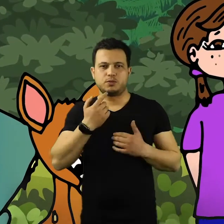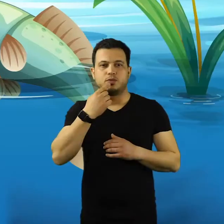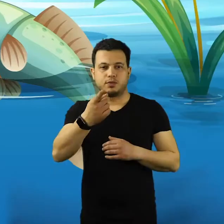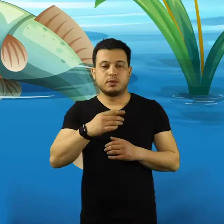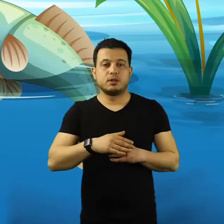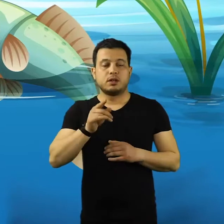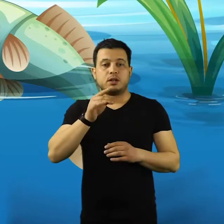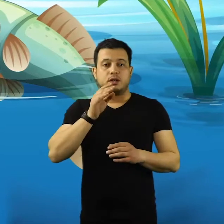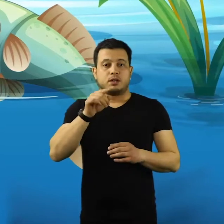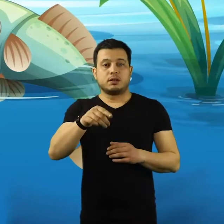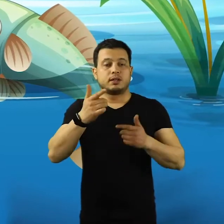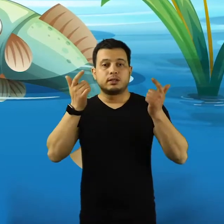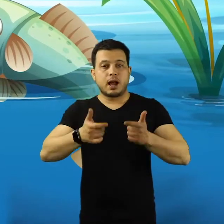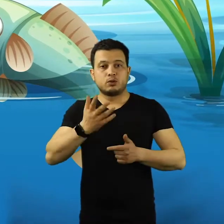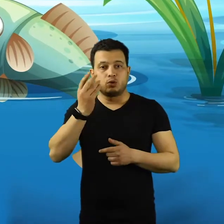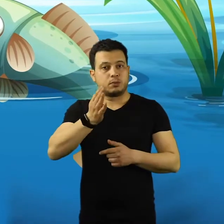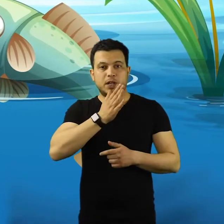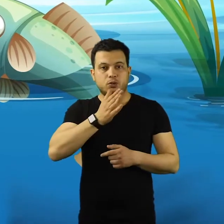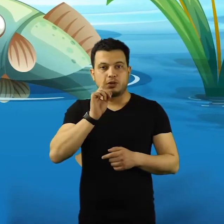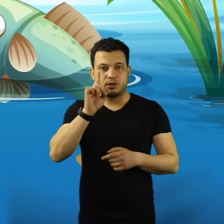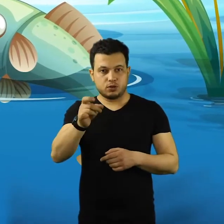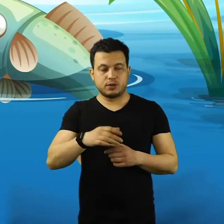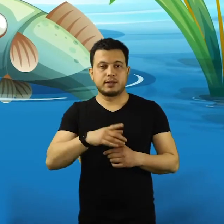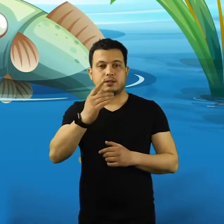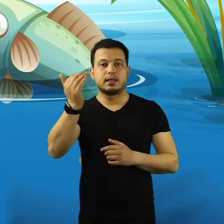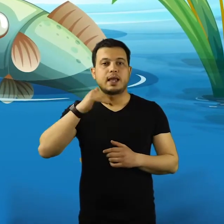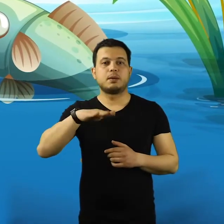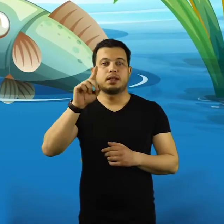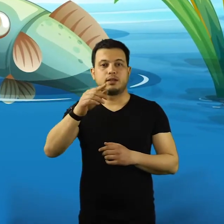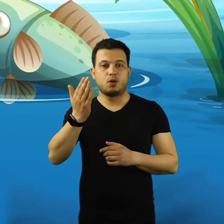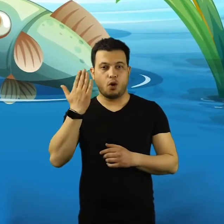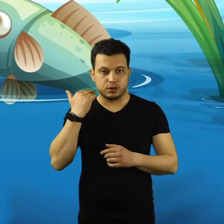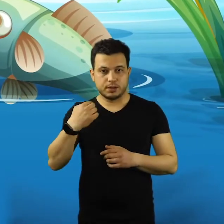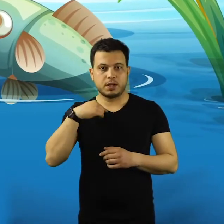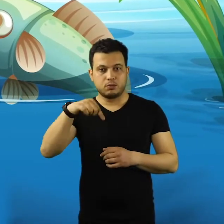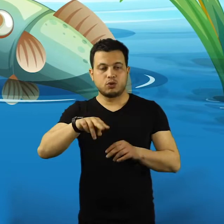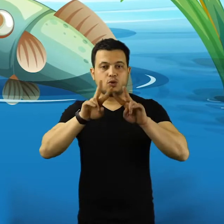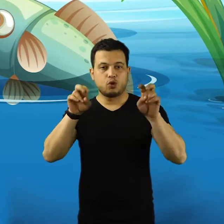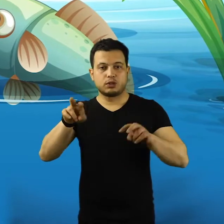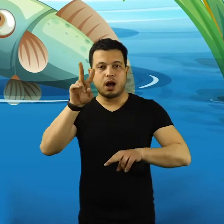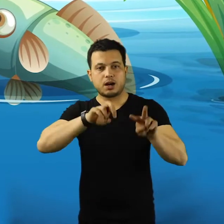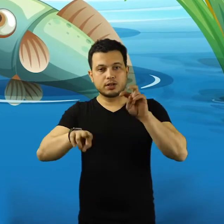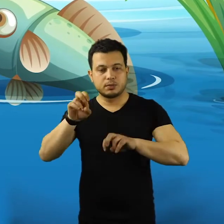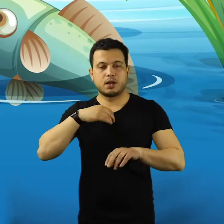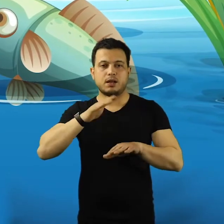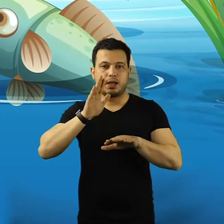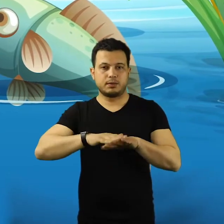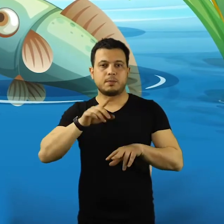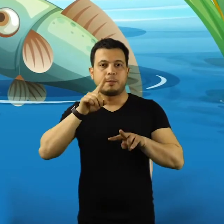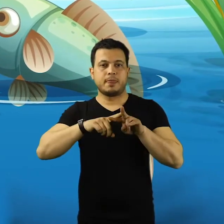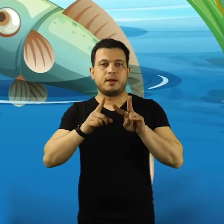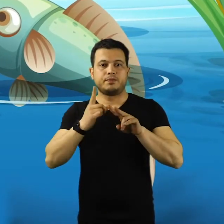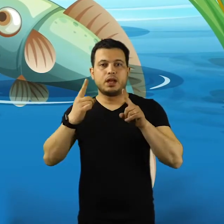Elbette biliyorum bilgi horoz Siz gelmeden bu konu hakkında araştırma yaptım Anıt